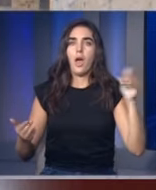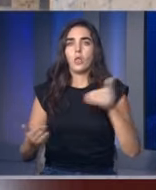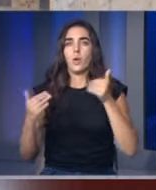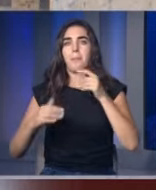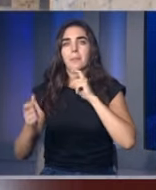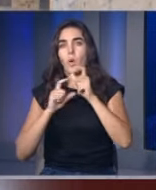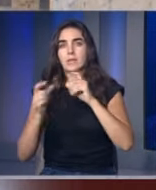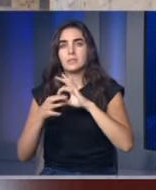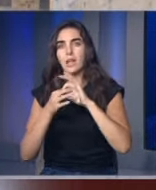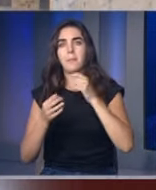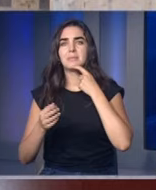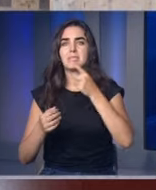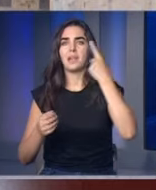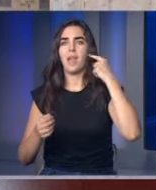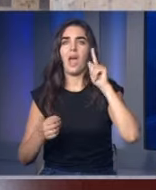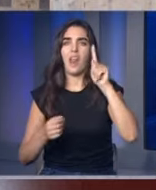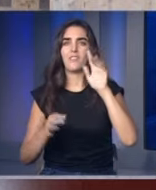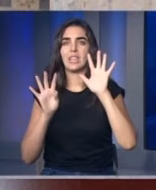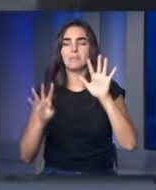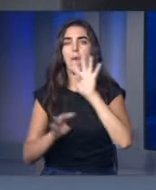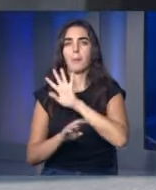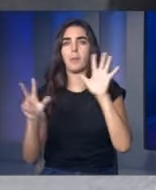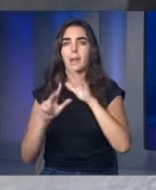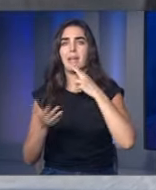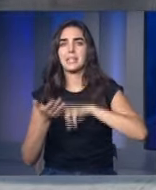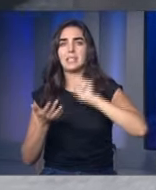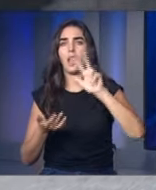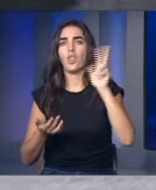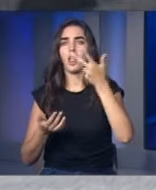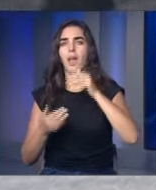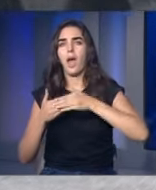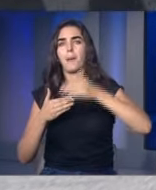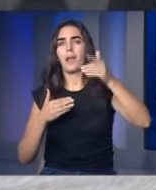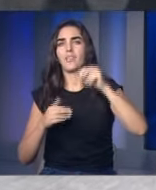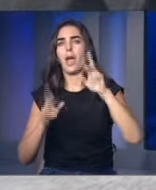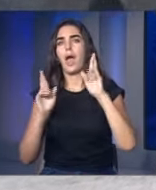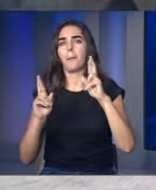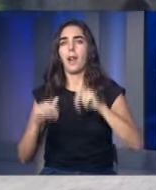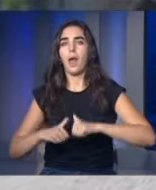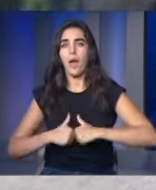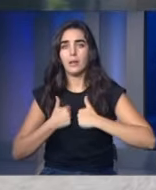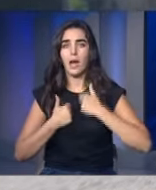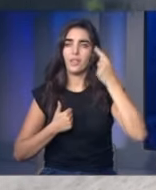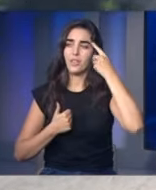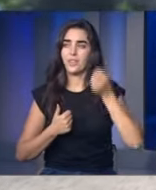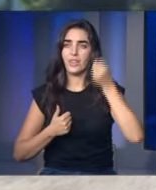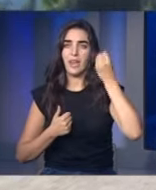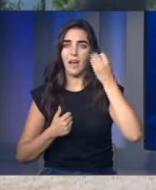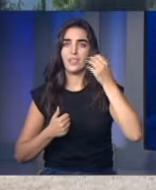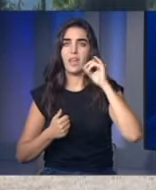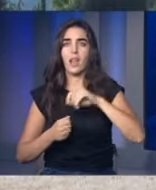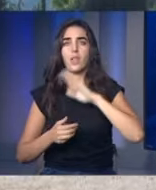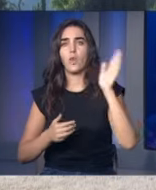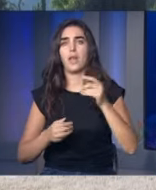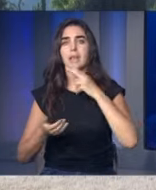مناراتها، وكما كان الحضور المتواصل منذ العام 1984 رسالة ثلاثية الأبعاد في الأمل